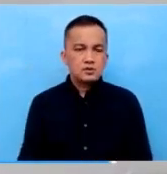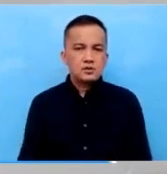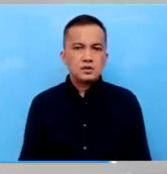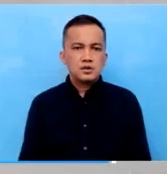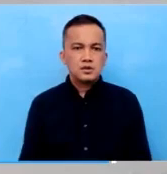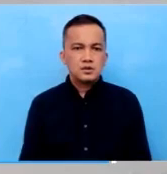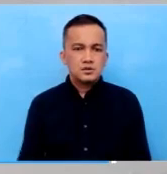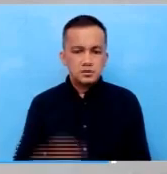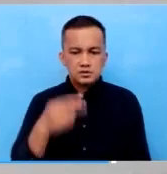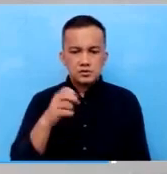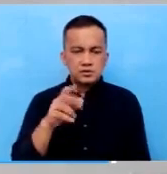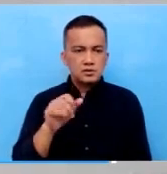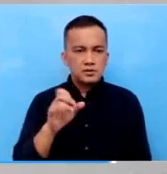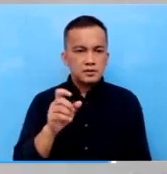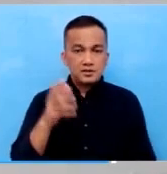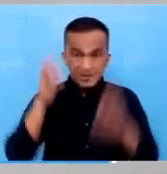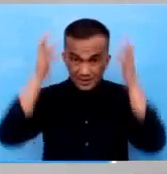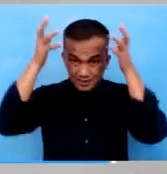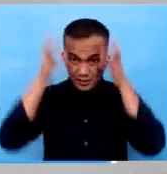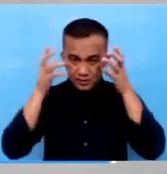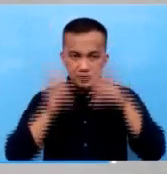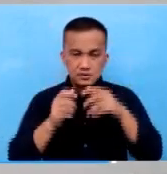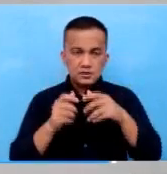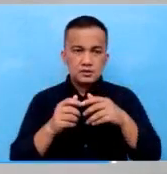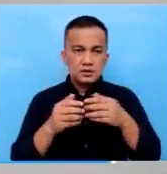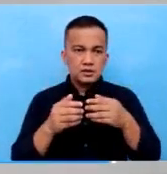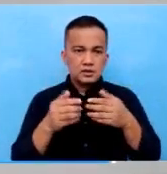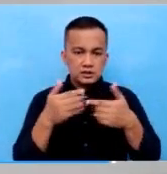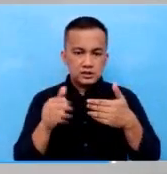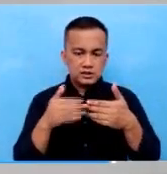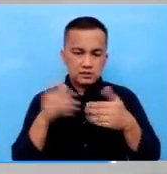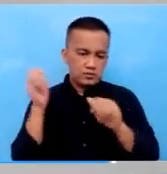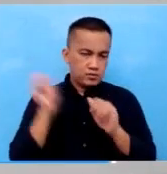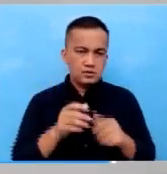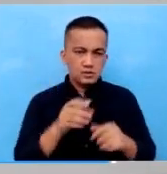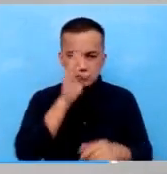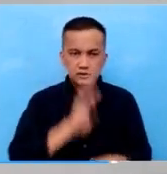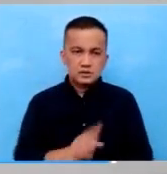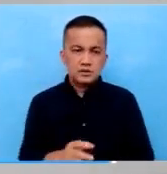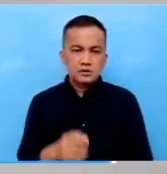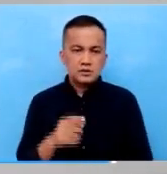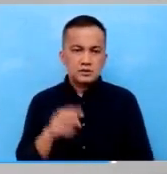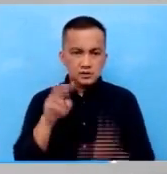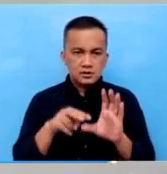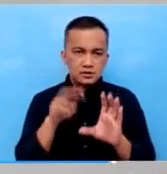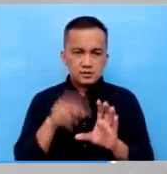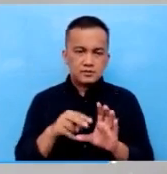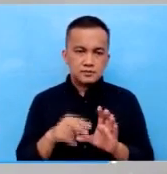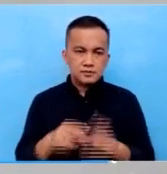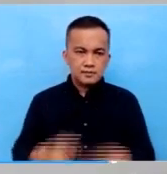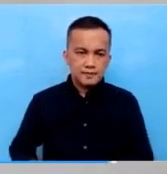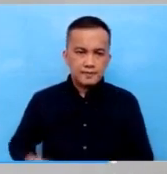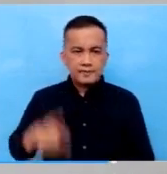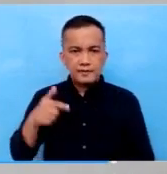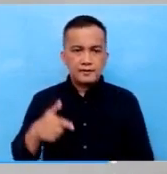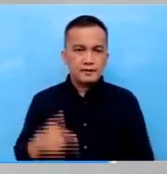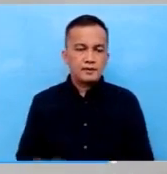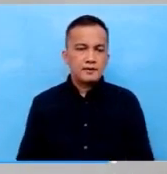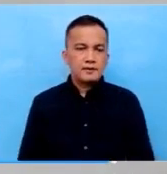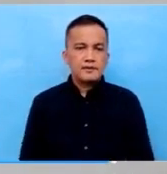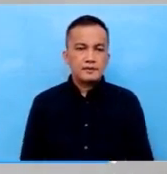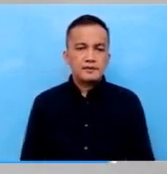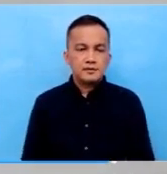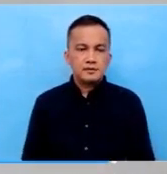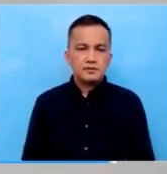binato mo raw ng helmet yung girlfriend mo, ang tinamaan yung gate. Tapos yun, yun na po yung sa video na bumunit siya ng baril and